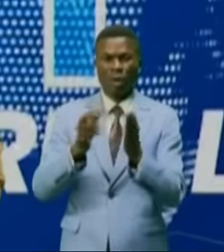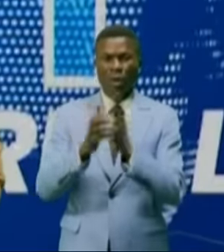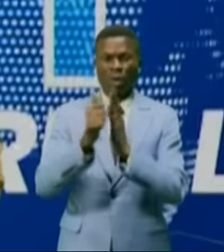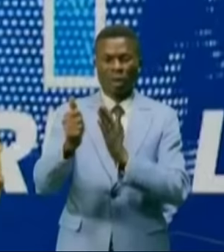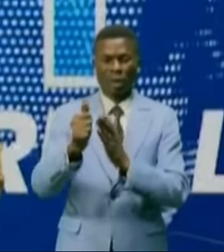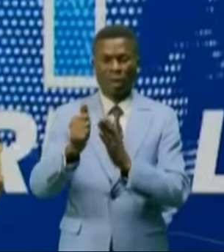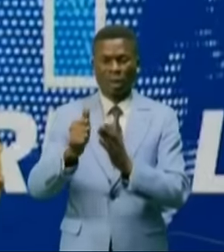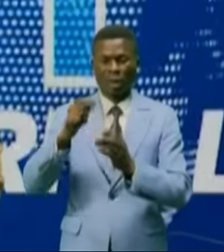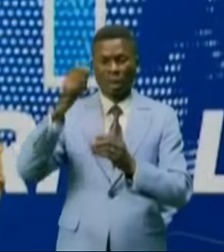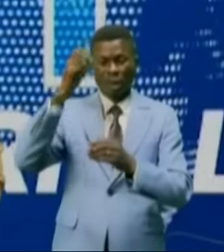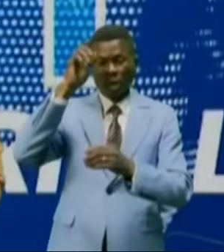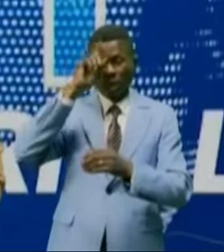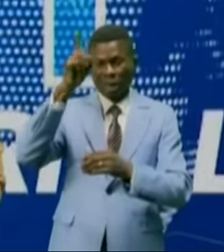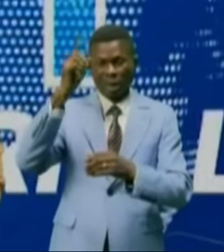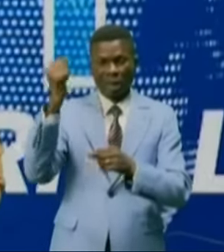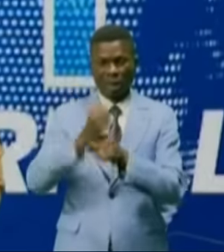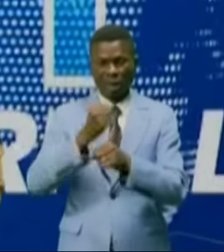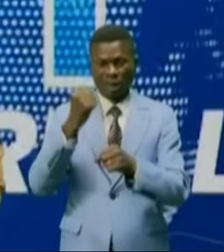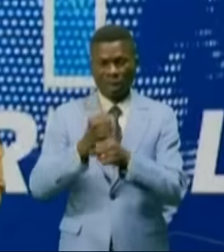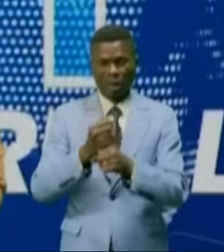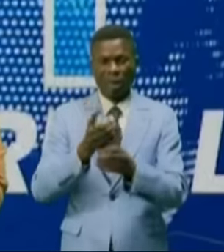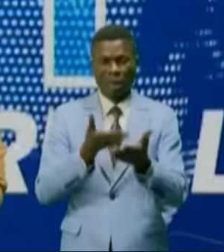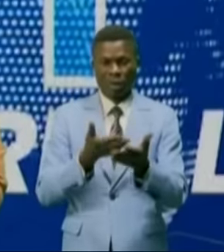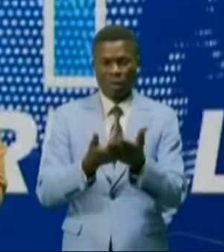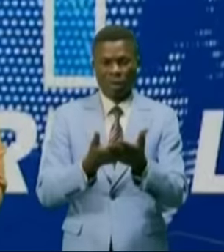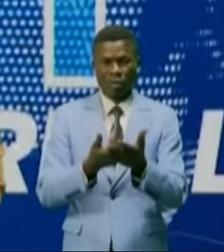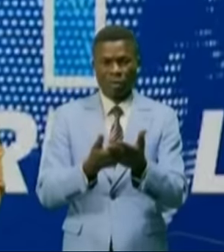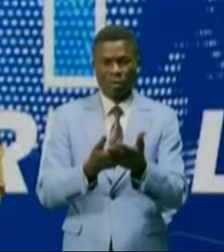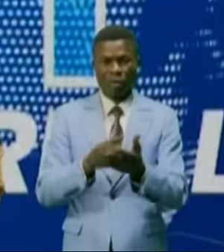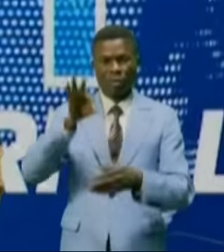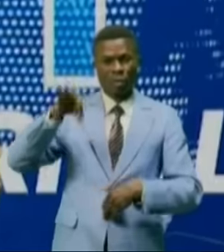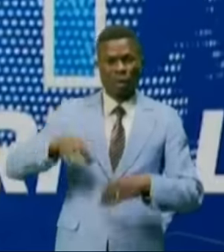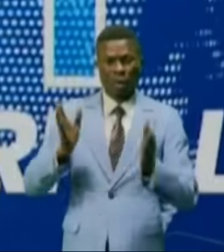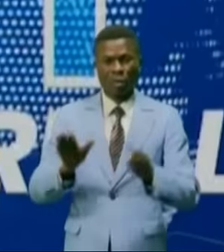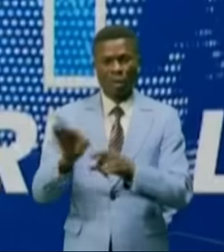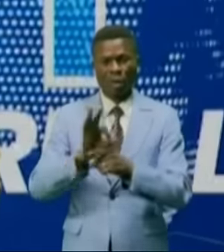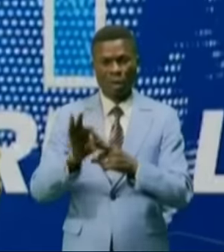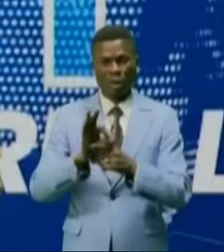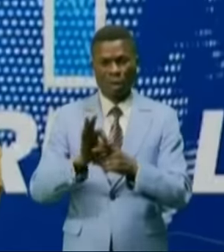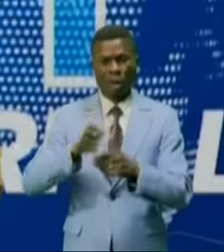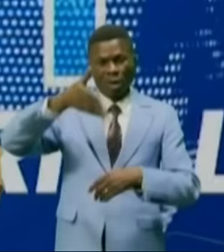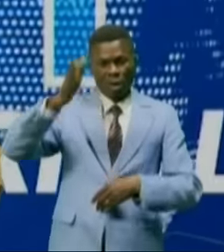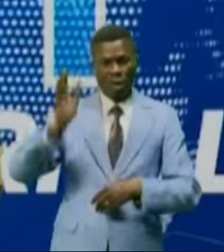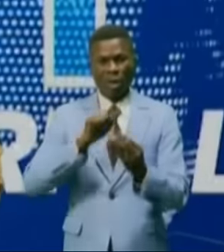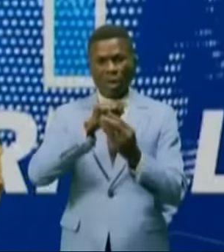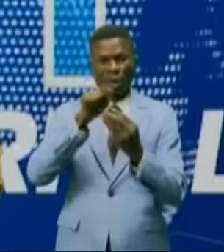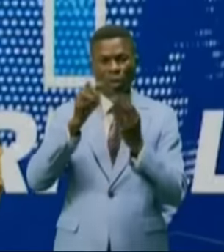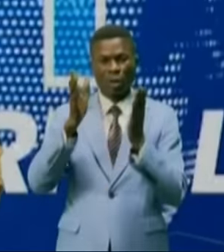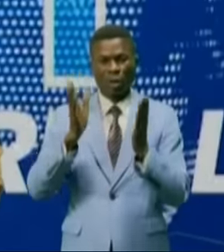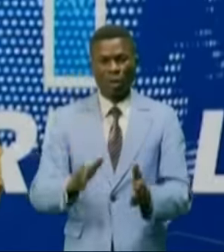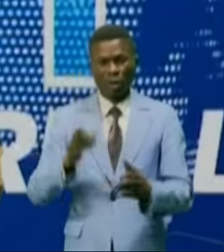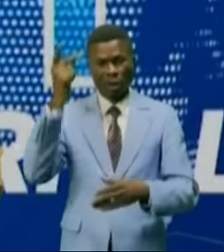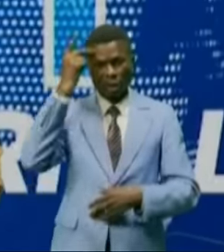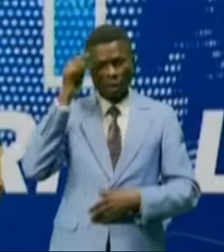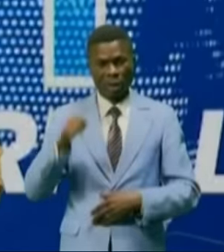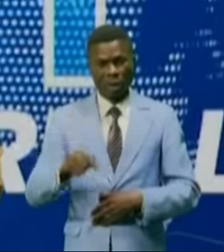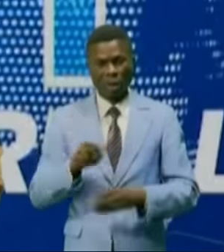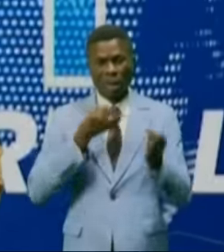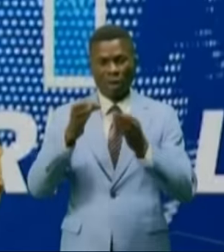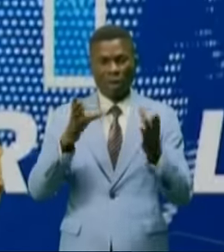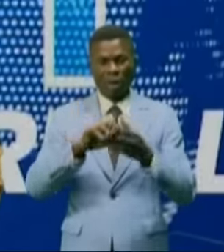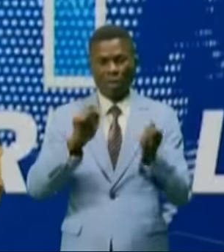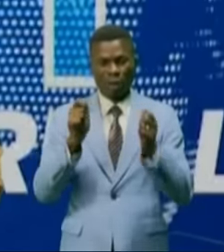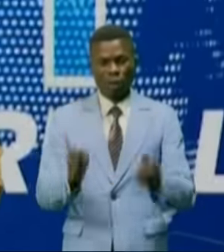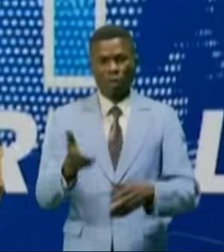et la déontologie en vigueur dans ce domaine. Les bénéficiaires en sont les experts comptables de Kinshasa. Les détails avec